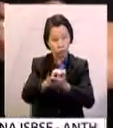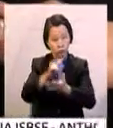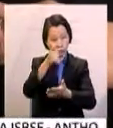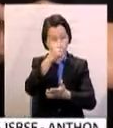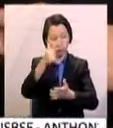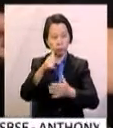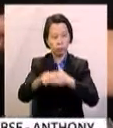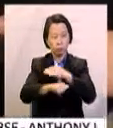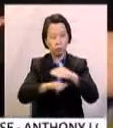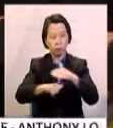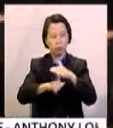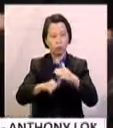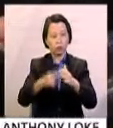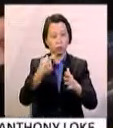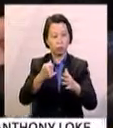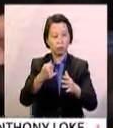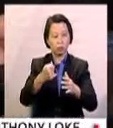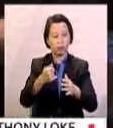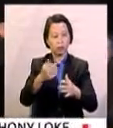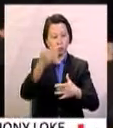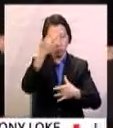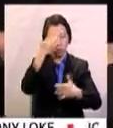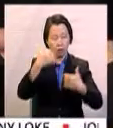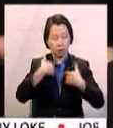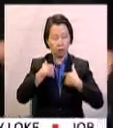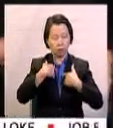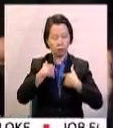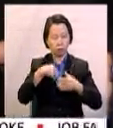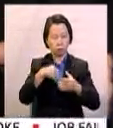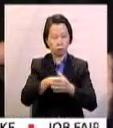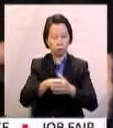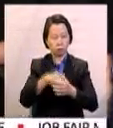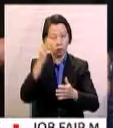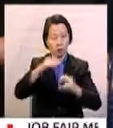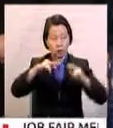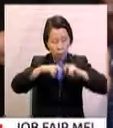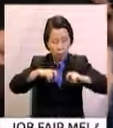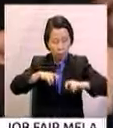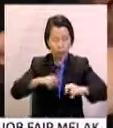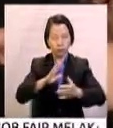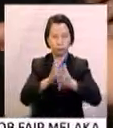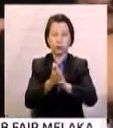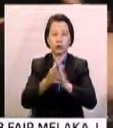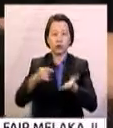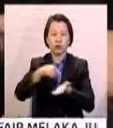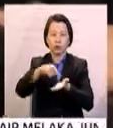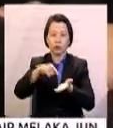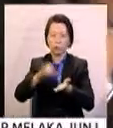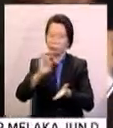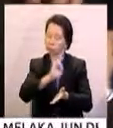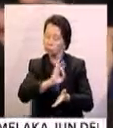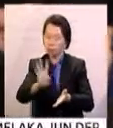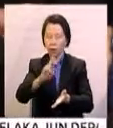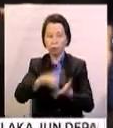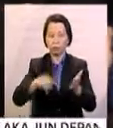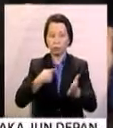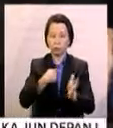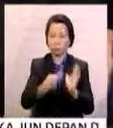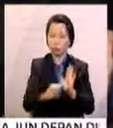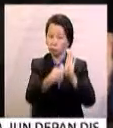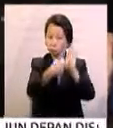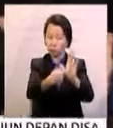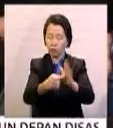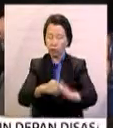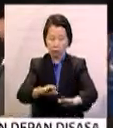asas vaccination diadakan dan dibuatkan research dan kajian. Jadi ini adalah salah satu daripada apa yang kita syorkan